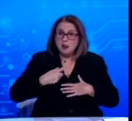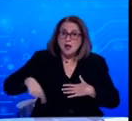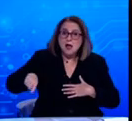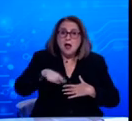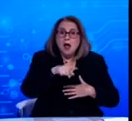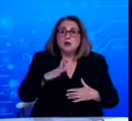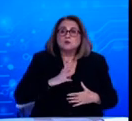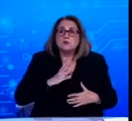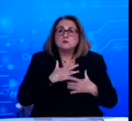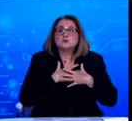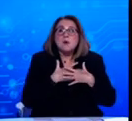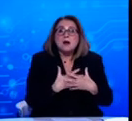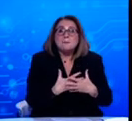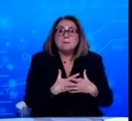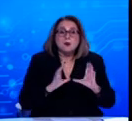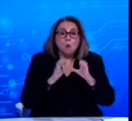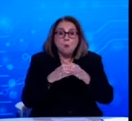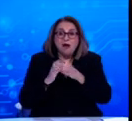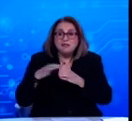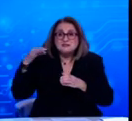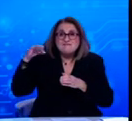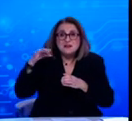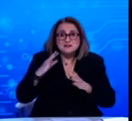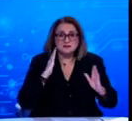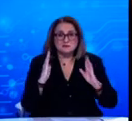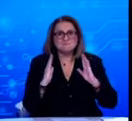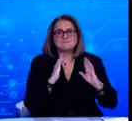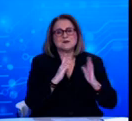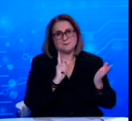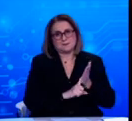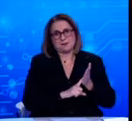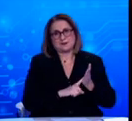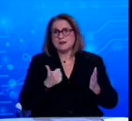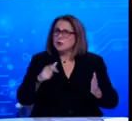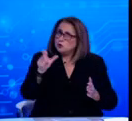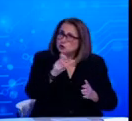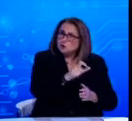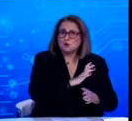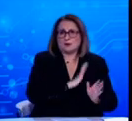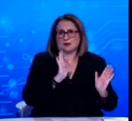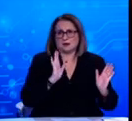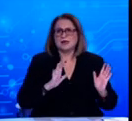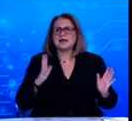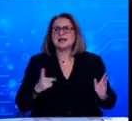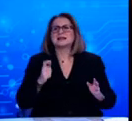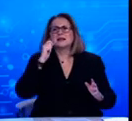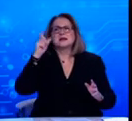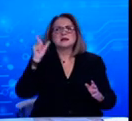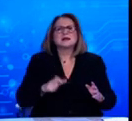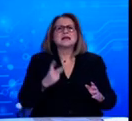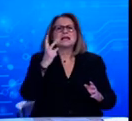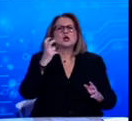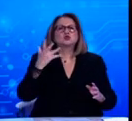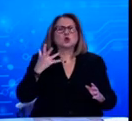Ιδιαίτερα τους πιο ευάλωτους συμπολίτες μας. Αλλά και τον καθένα. Γιατί αυτό που σε έναν εικοσάρι είναι ένας απλός